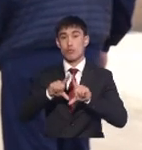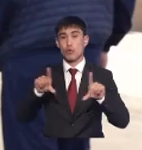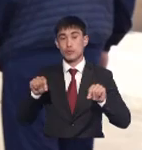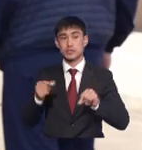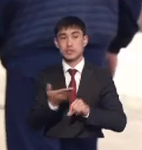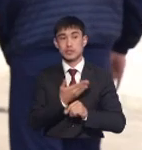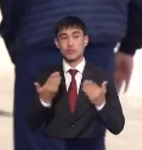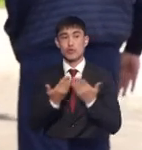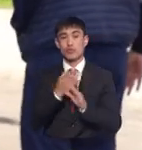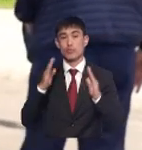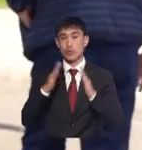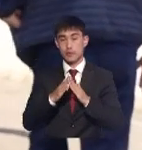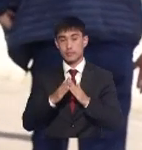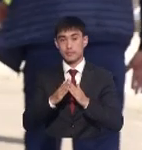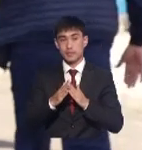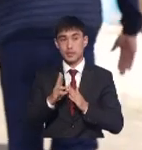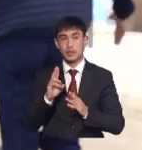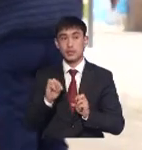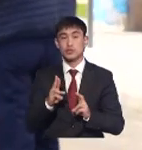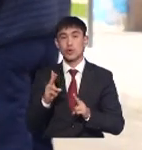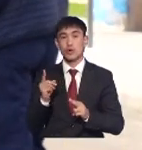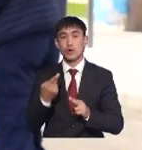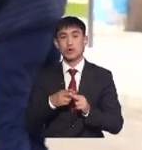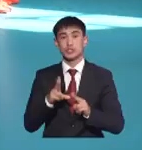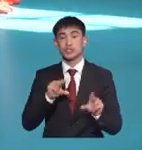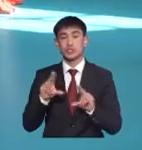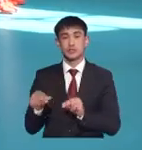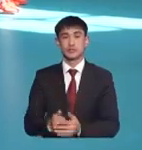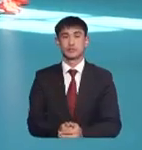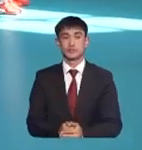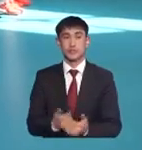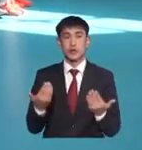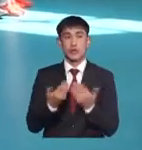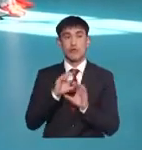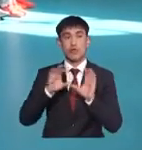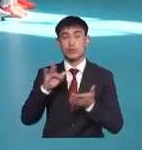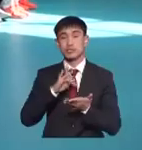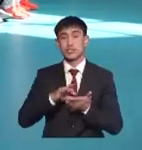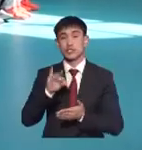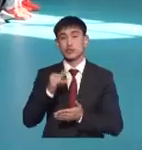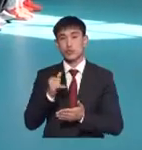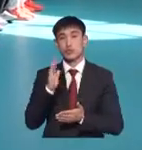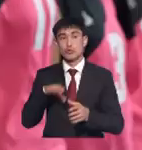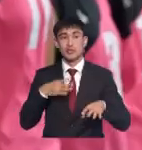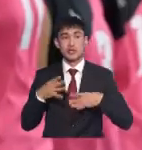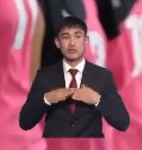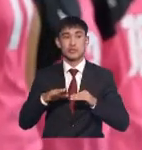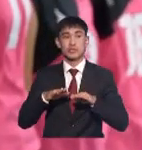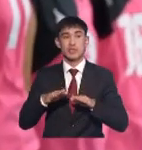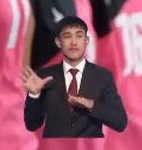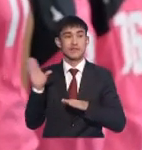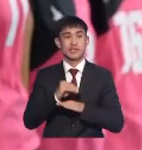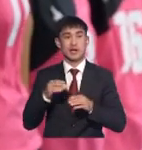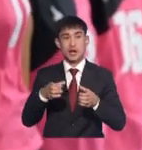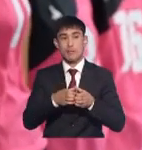комплексе, в нашем новом доме. Так что очень-очень счастлив. Новый волейбольный центр ЖЕТСУ станет тренировочной базой для